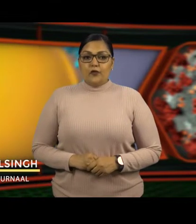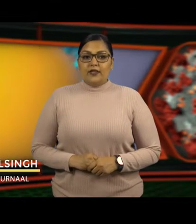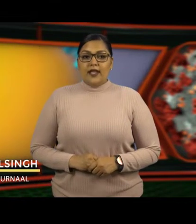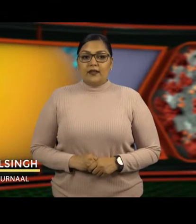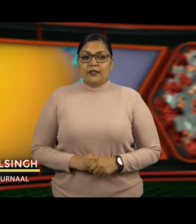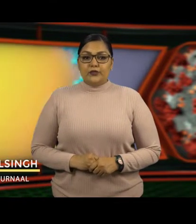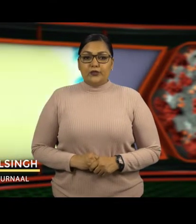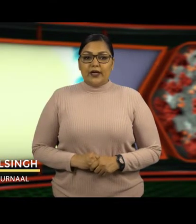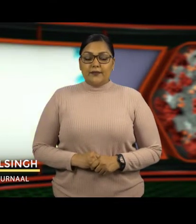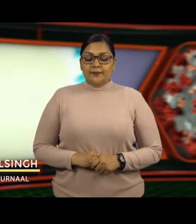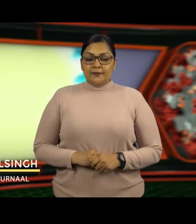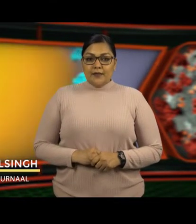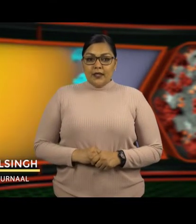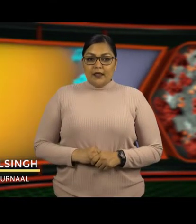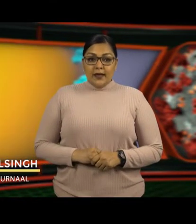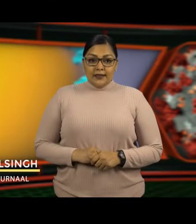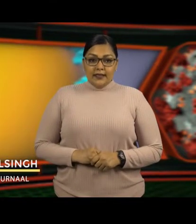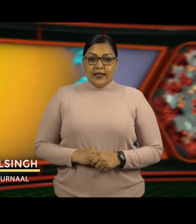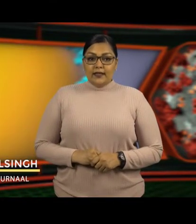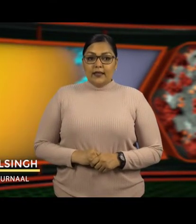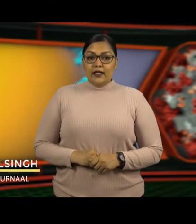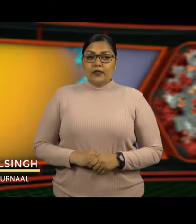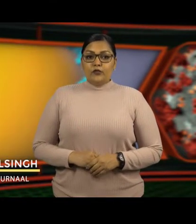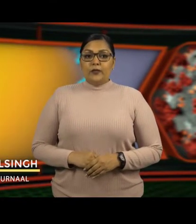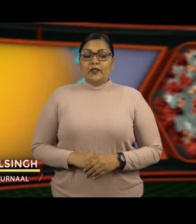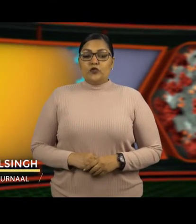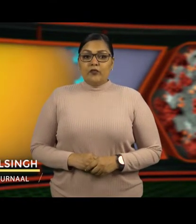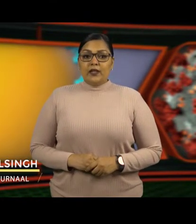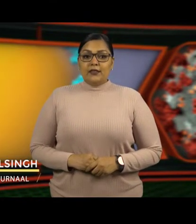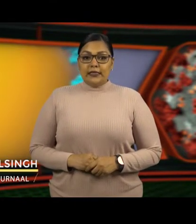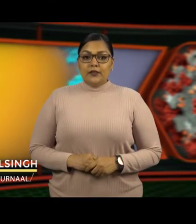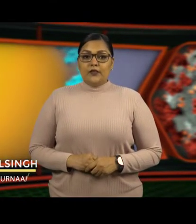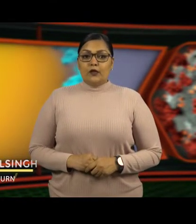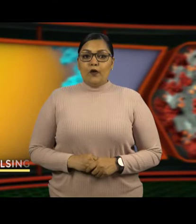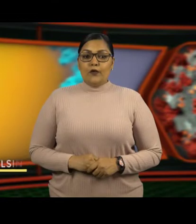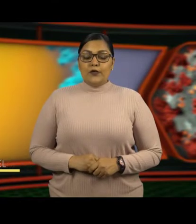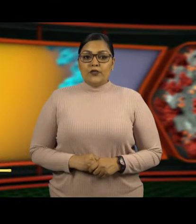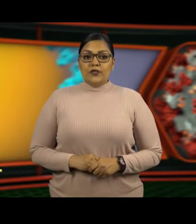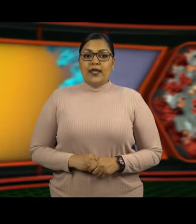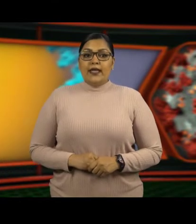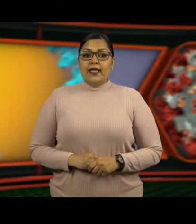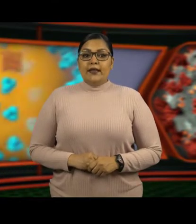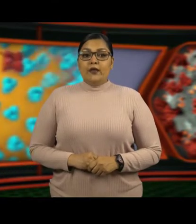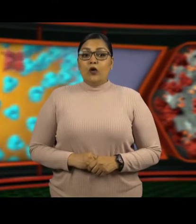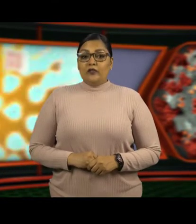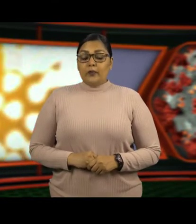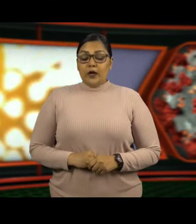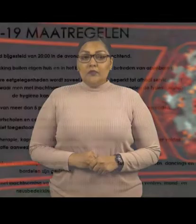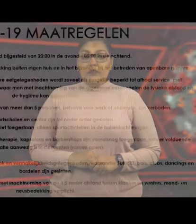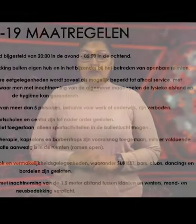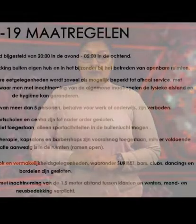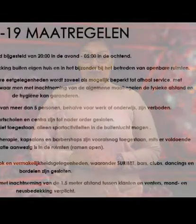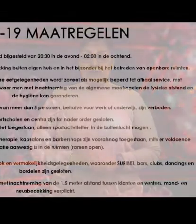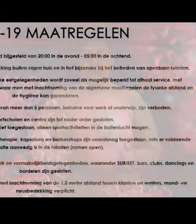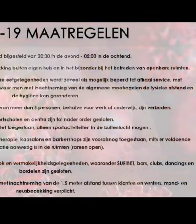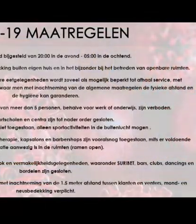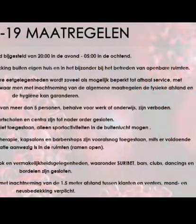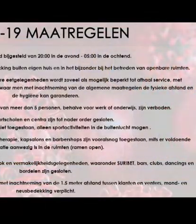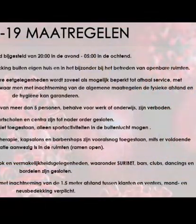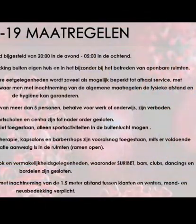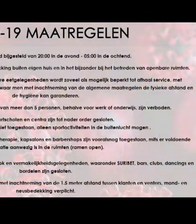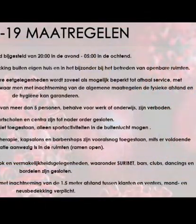is het COVID-19 journaal. De maatregelen gelden tot en met zondag 23 augustus en houden verband